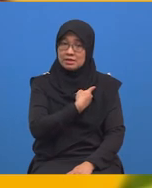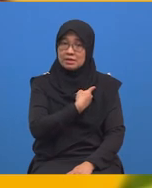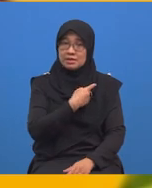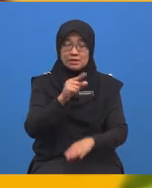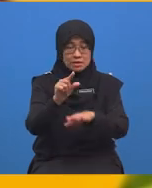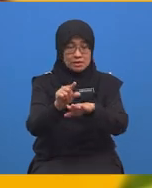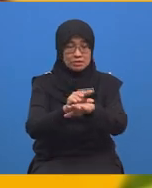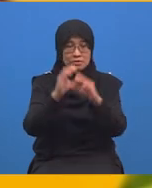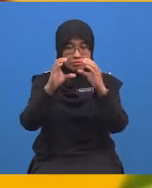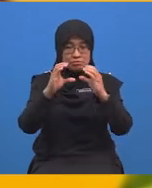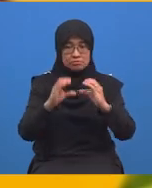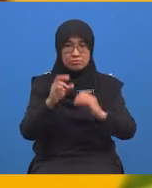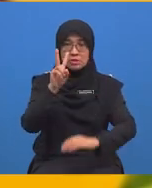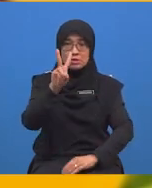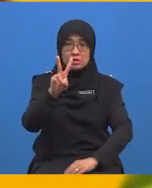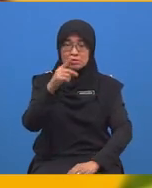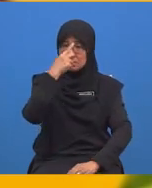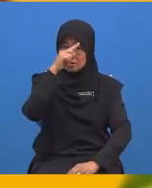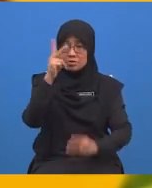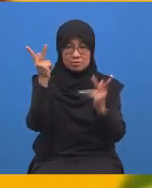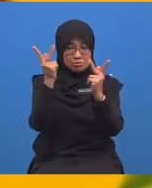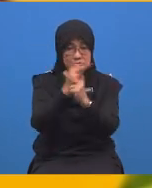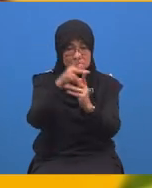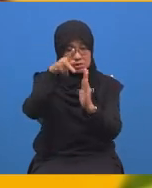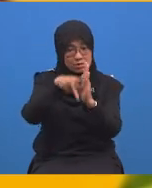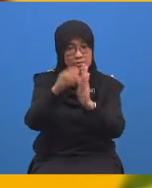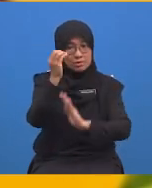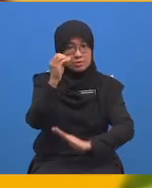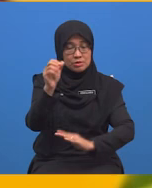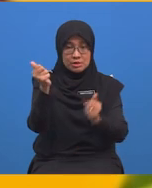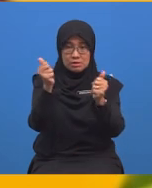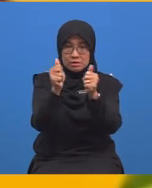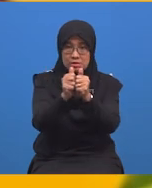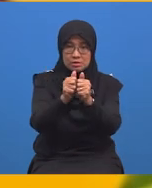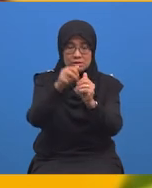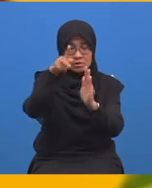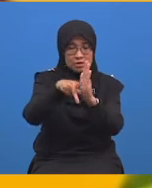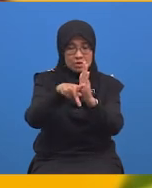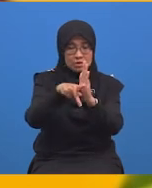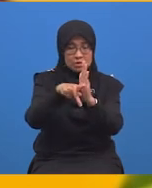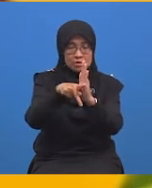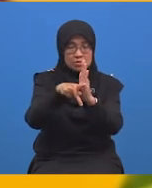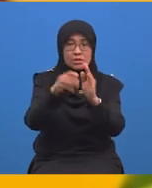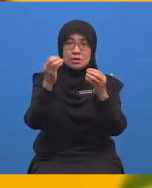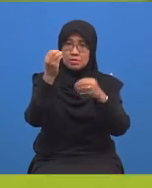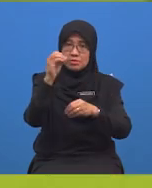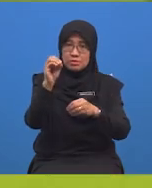kedua untuk mendarab perpuluhan dengan perpuluhan, iaitu melalui kaedah bentuk